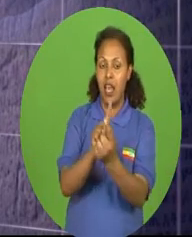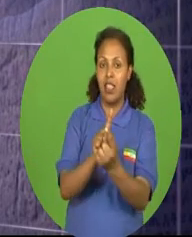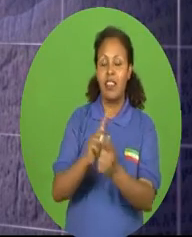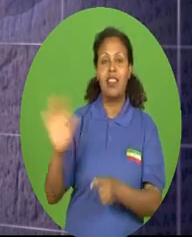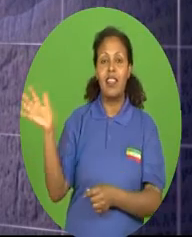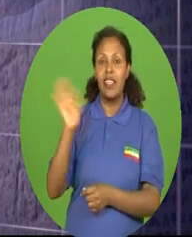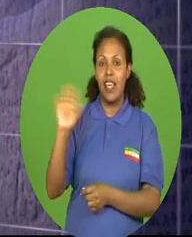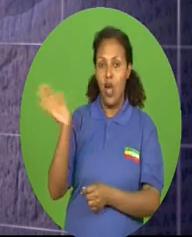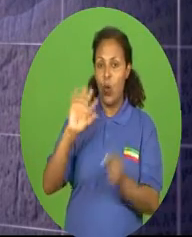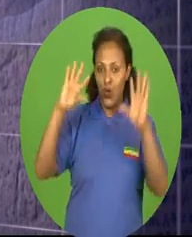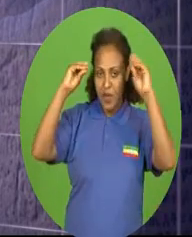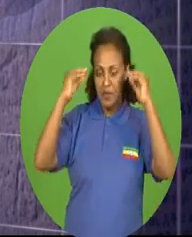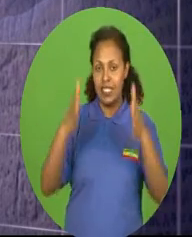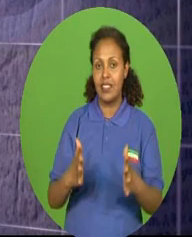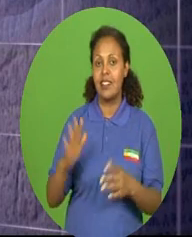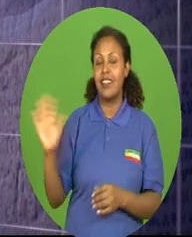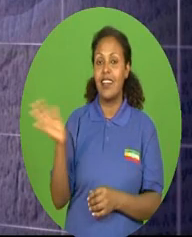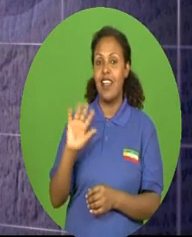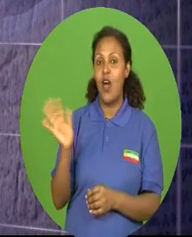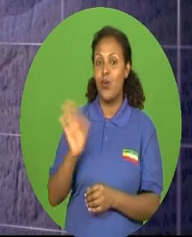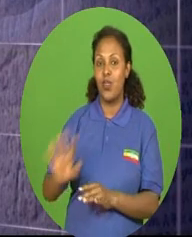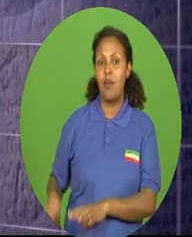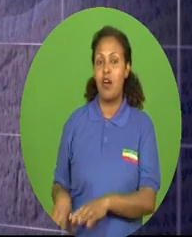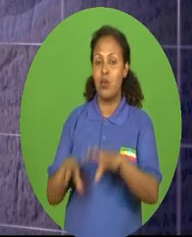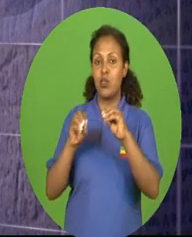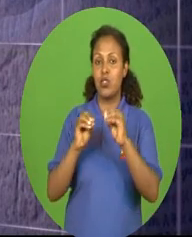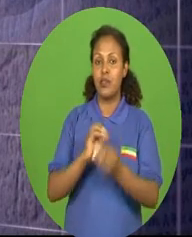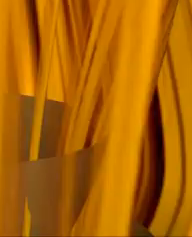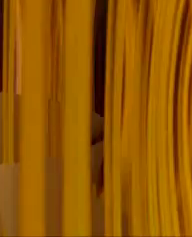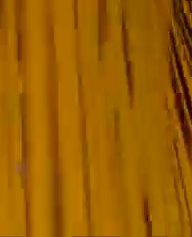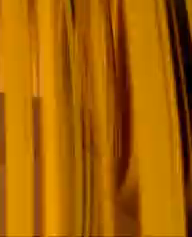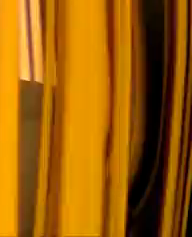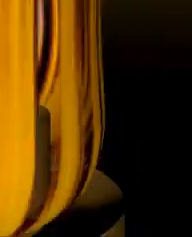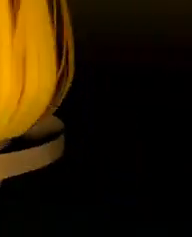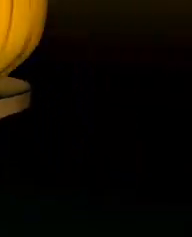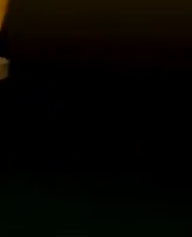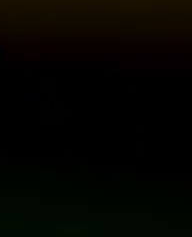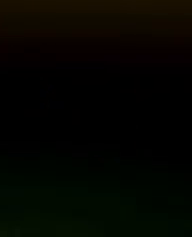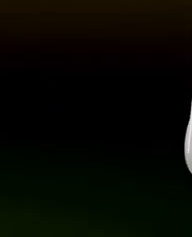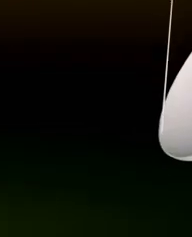እስክንገናኝ ደናሁኑ መምህር፣ ደናሁኑ ተማሪዎች።